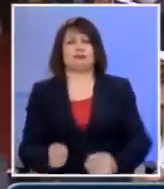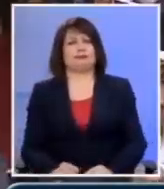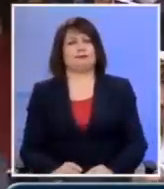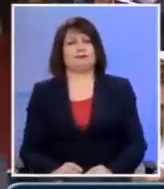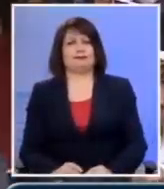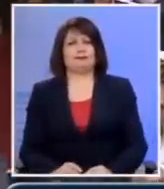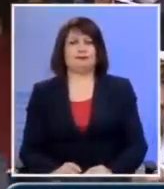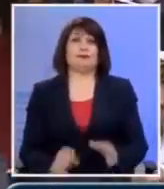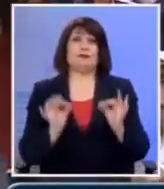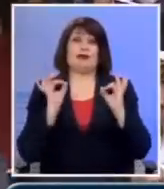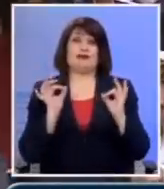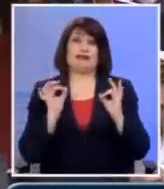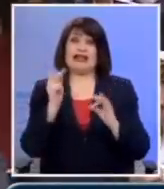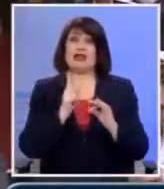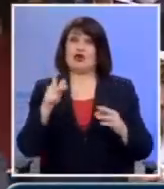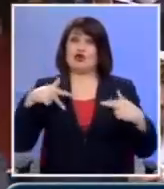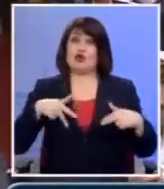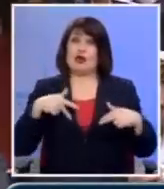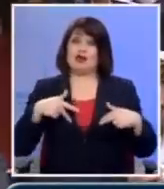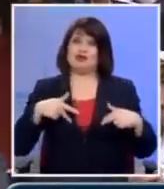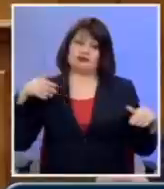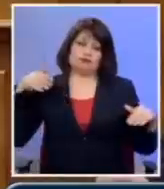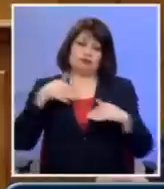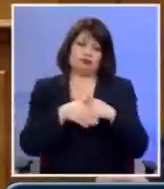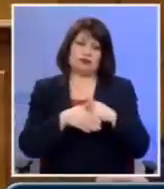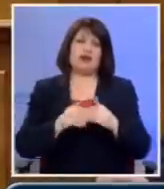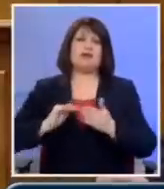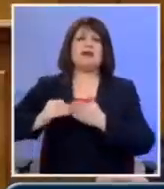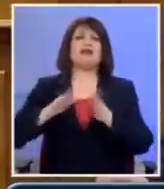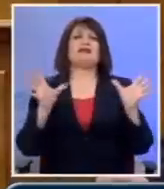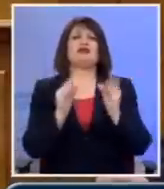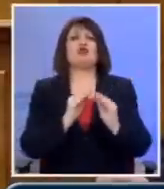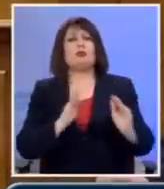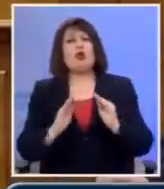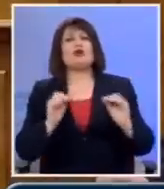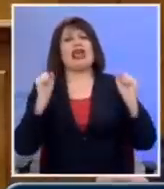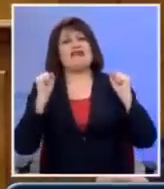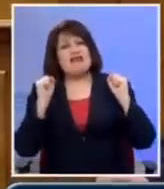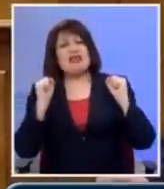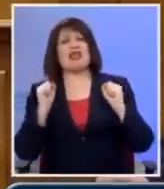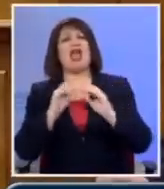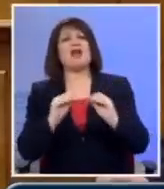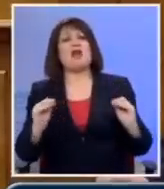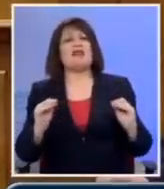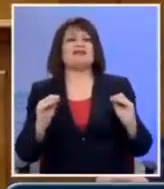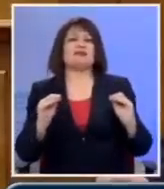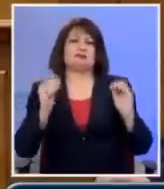βεβαίως κατάρρευση του κοινωνικού κράτους, των υπηρεσιών υγείας και πρόνοιας, των υπηρεσιών